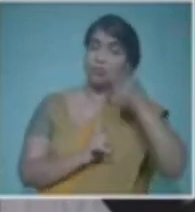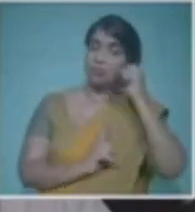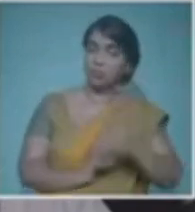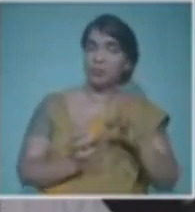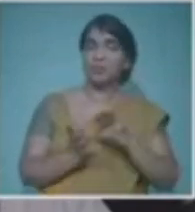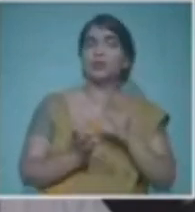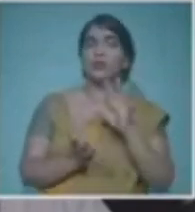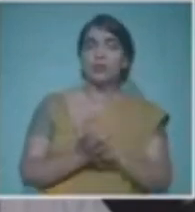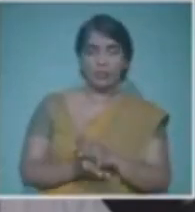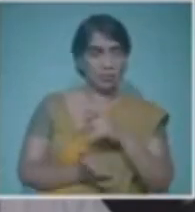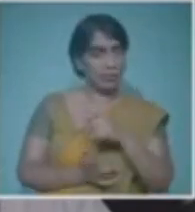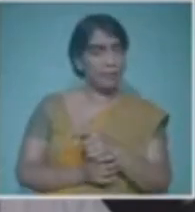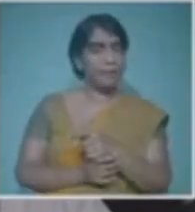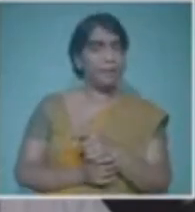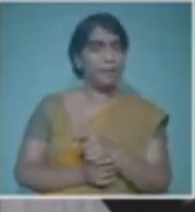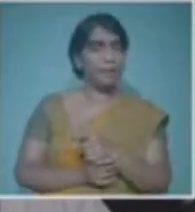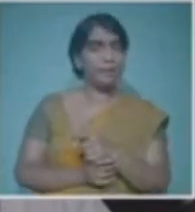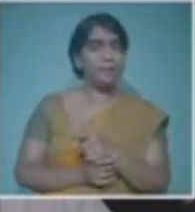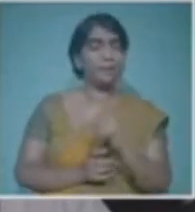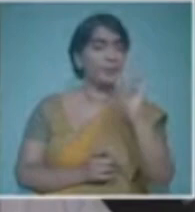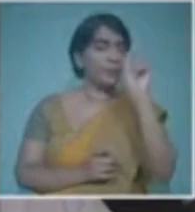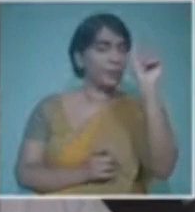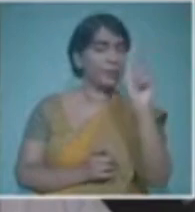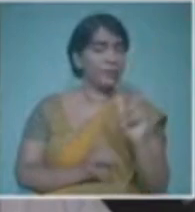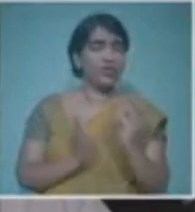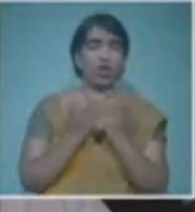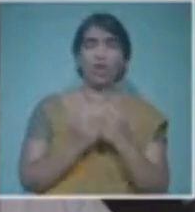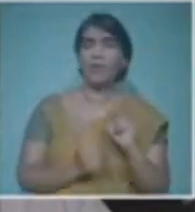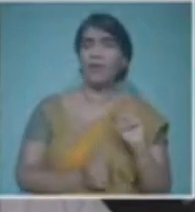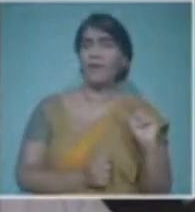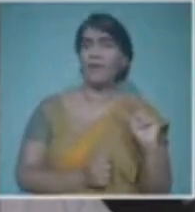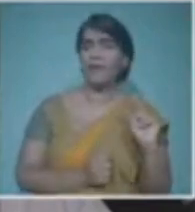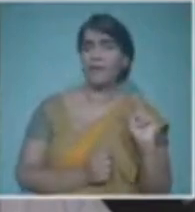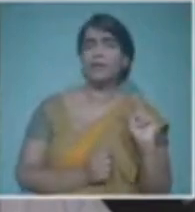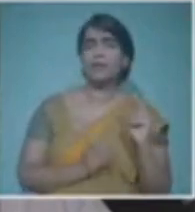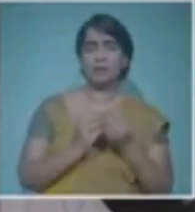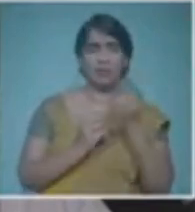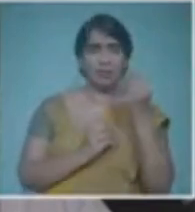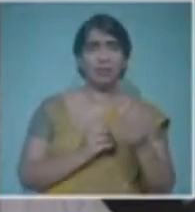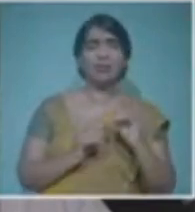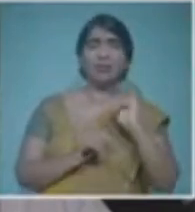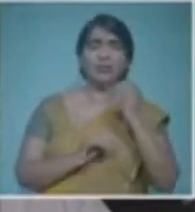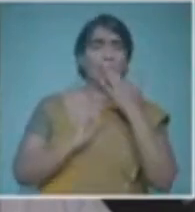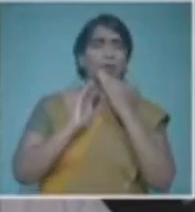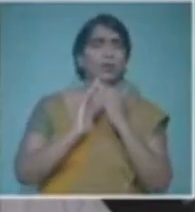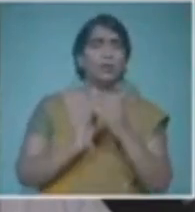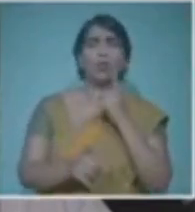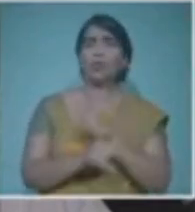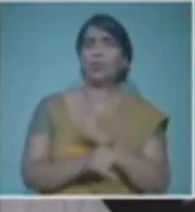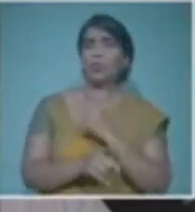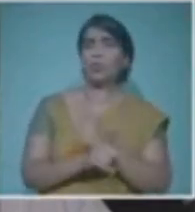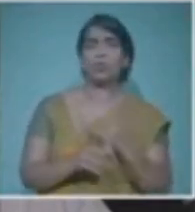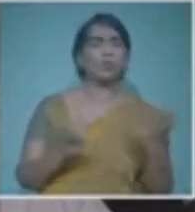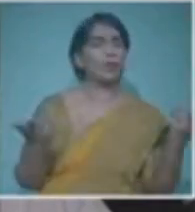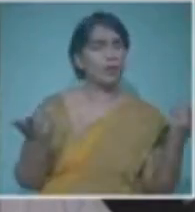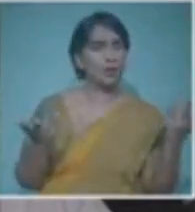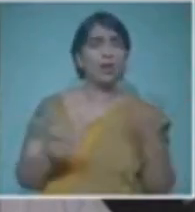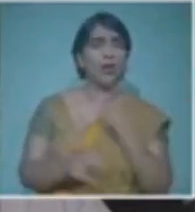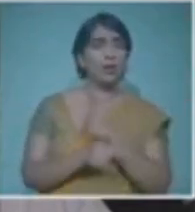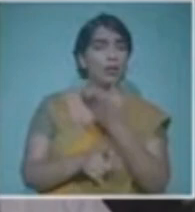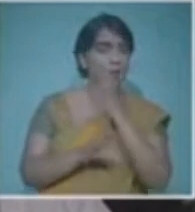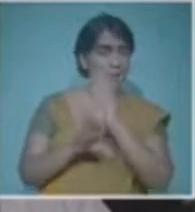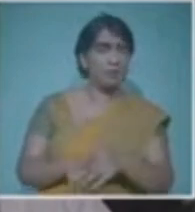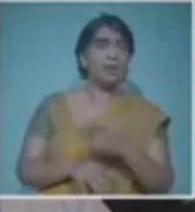කරලා ඒකට විෂයන් 20ක් විතර හඳුන්වා දීලා සමහර පාසල් වලට අද ගුරුවරුත් නැහැ ඉන්න